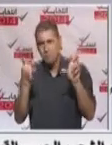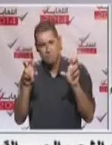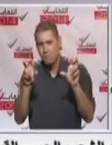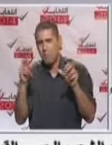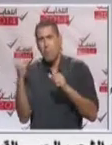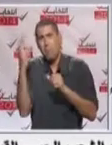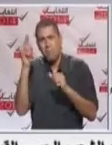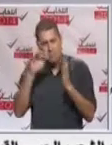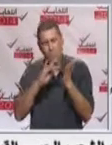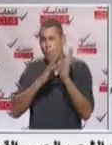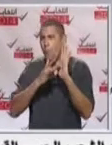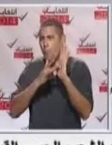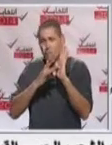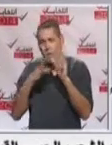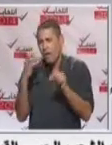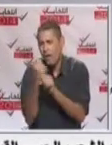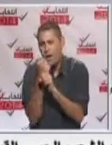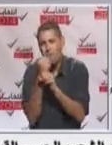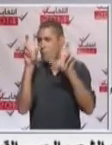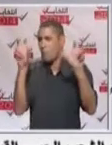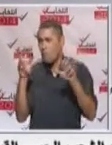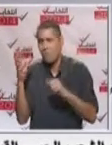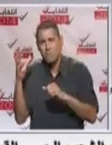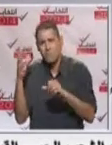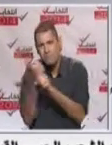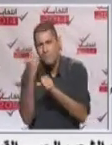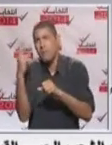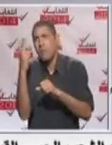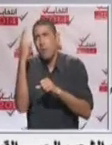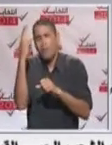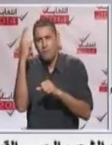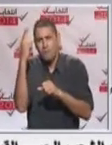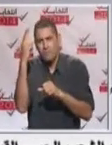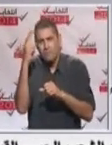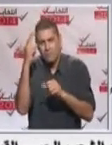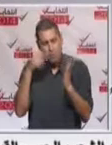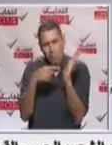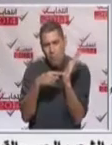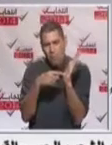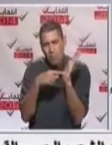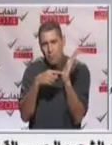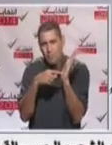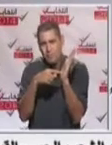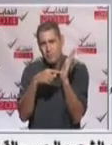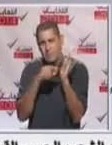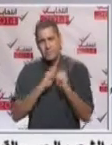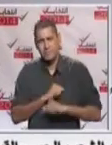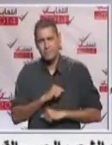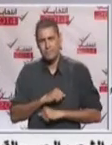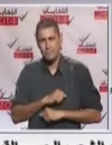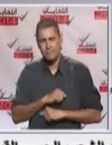الإعلامية، منير قلاوي تقني سامي، رحمة العامري تقني سامي، زهير المحمدي الأستاذية في مادة العلوم.